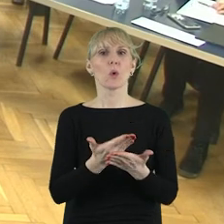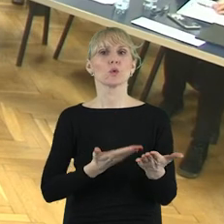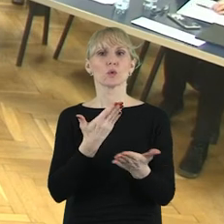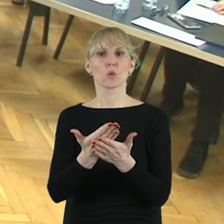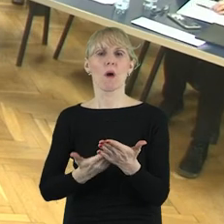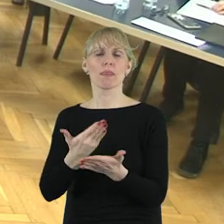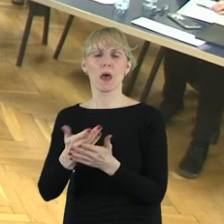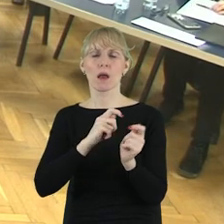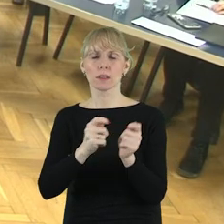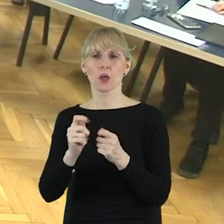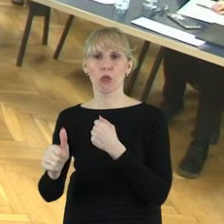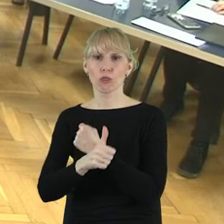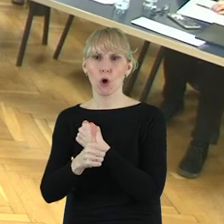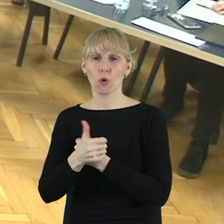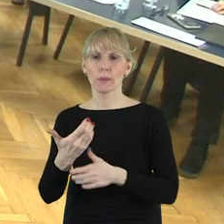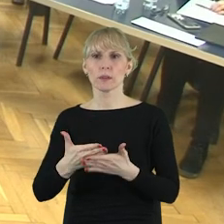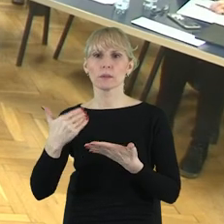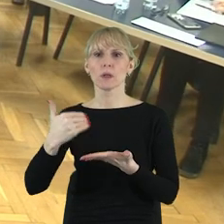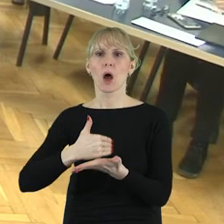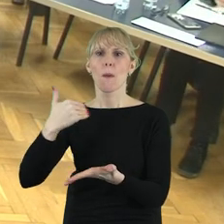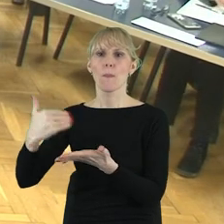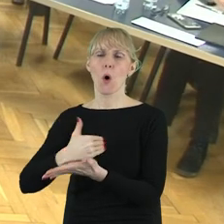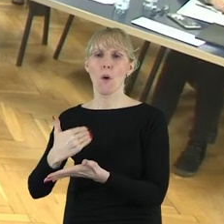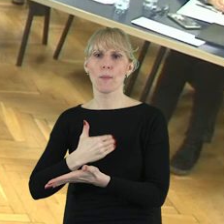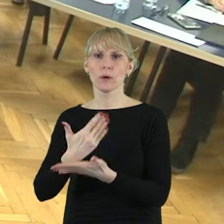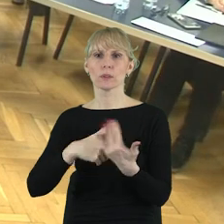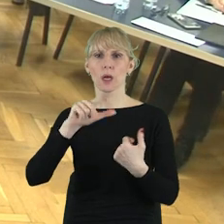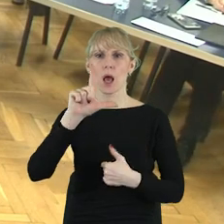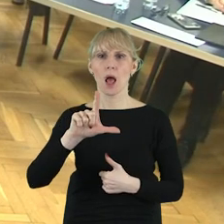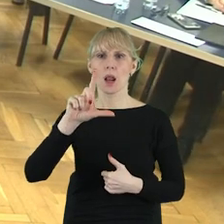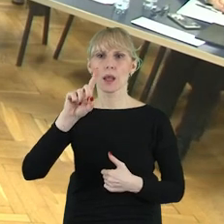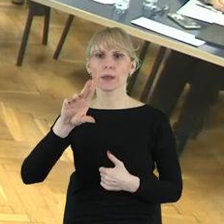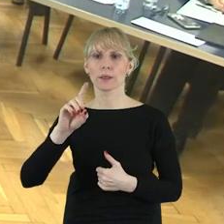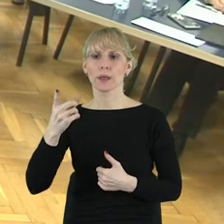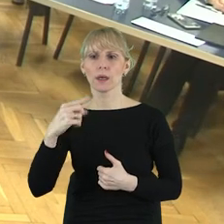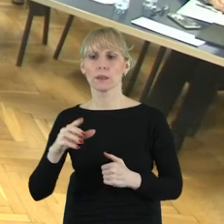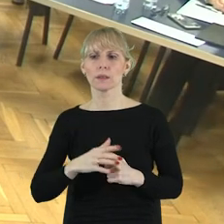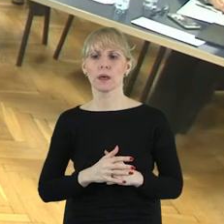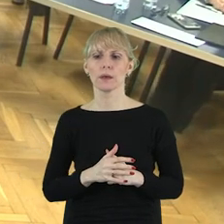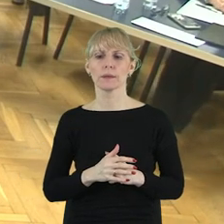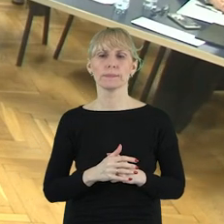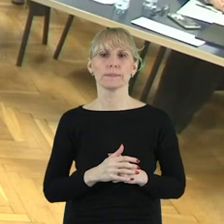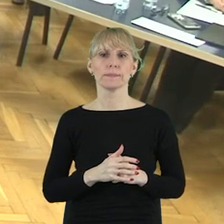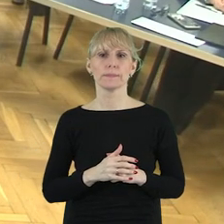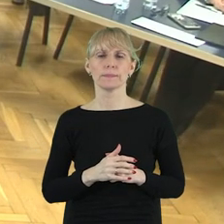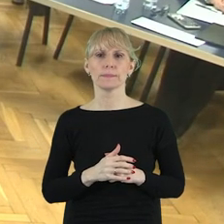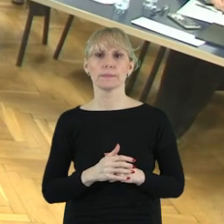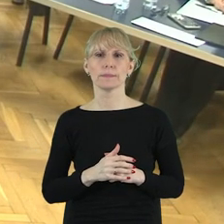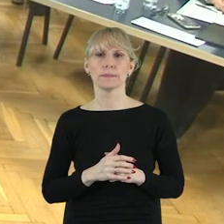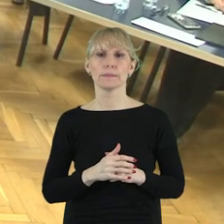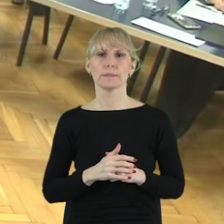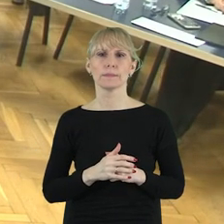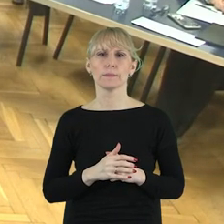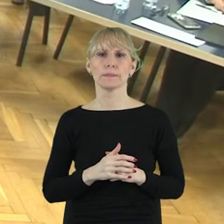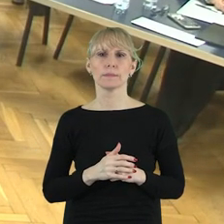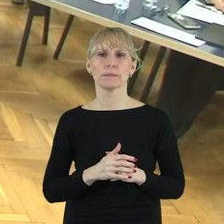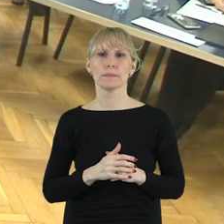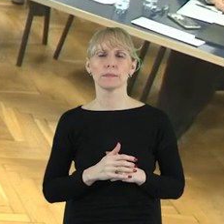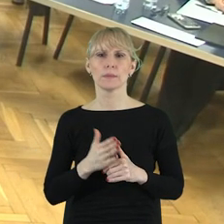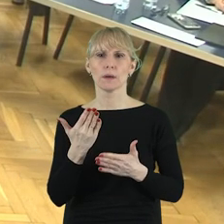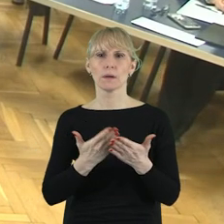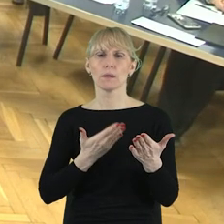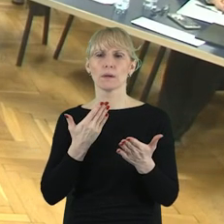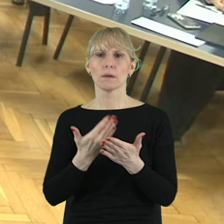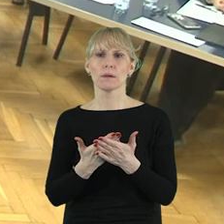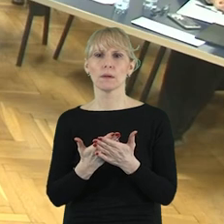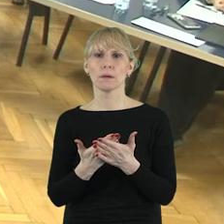składaniem dokumentacji w drugim naborze wniosków o przyznanie pomocy przez nowe LGD oraz procedowanie tejże dokumentacji przez Urząd Marszałkowski. Analiza zresztą od